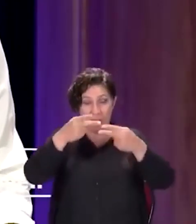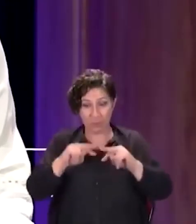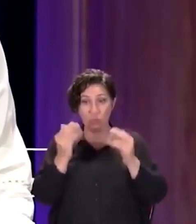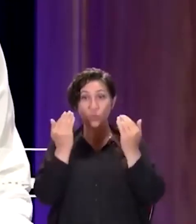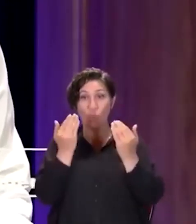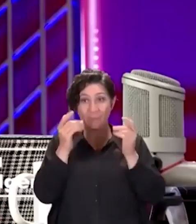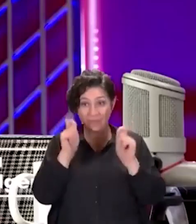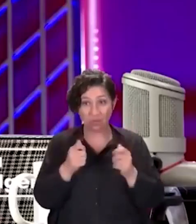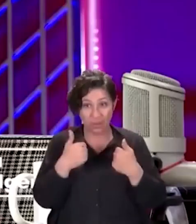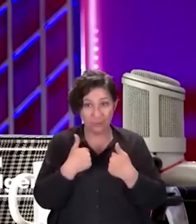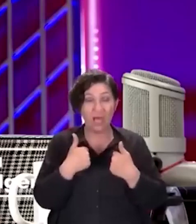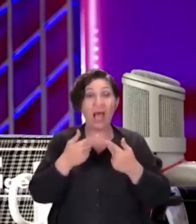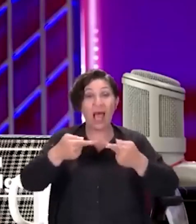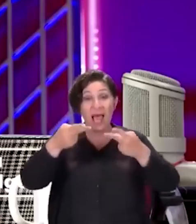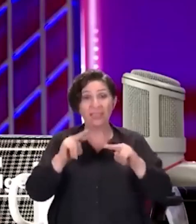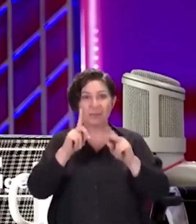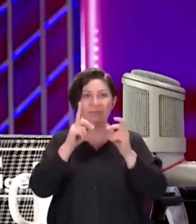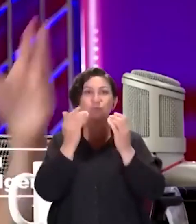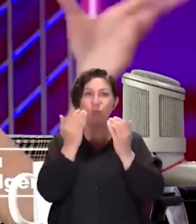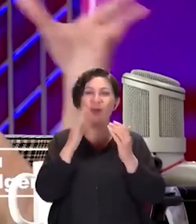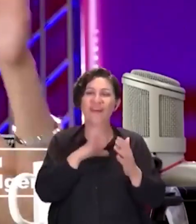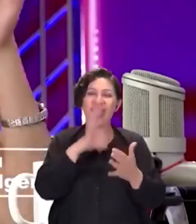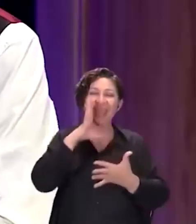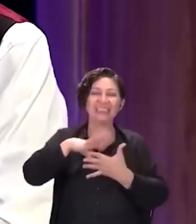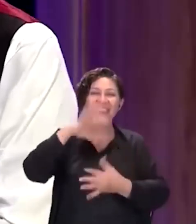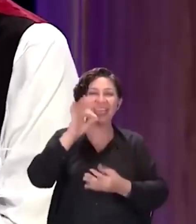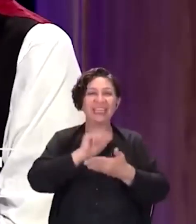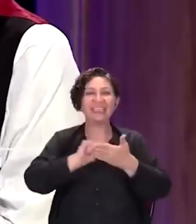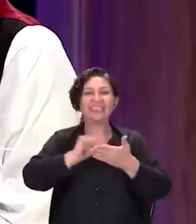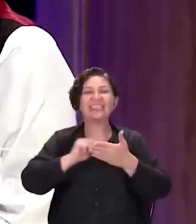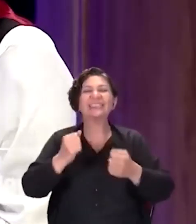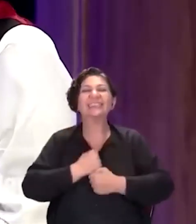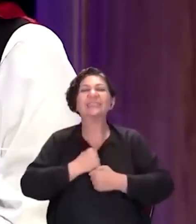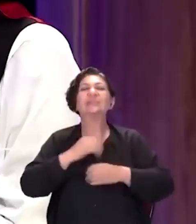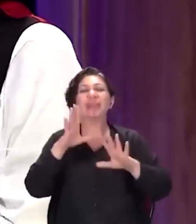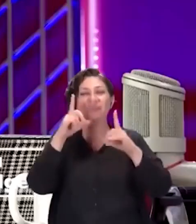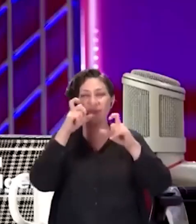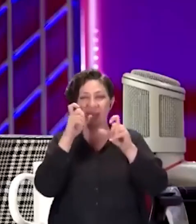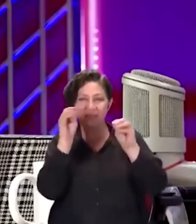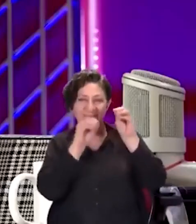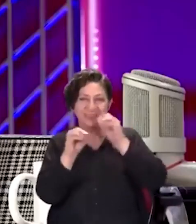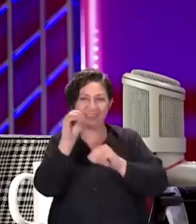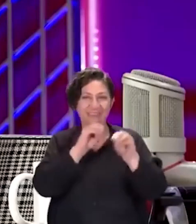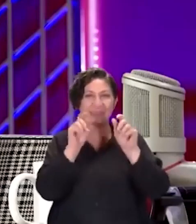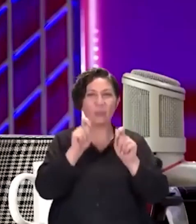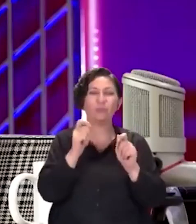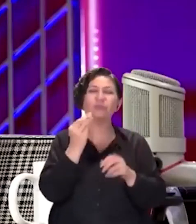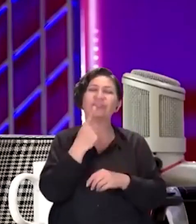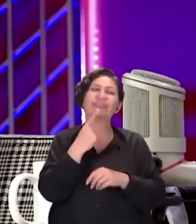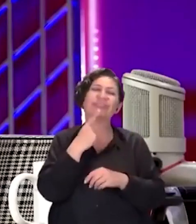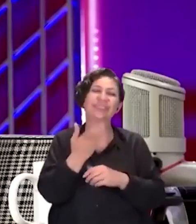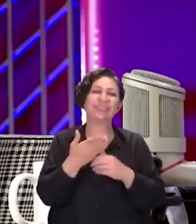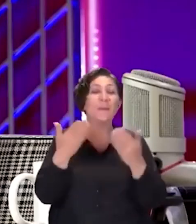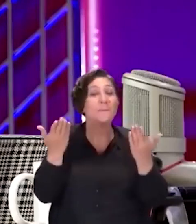dua mı edeceğim? Altında da bir ritüel oluyor. İnsanlar yazılardan sıkılmasın diye fotoğraflar ay, koymaya çalışıyorum. Ay şekerim benim, ne